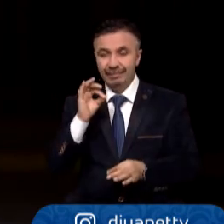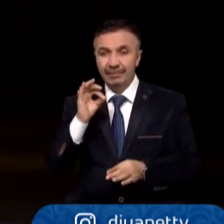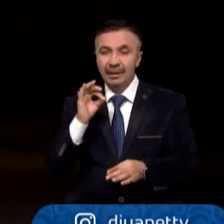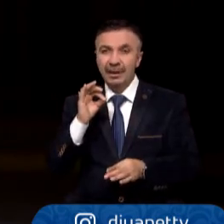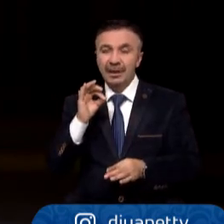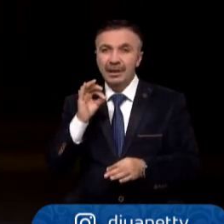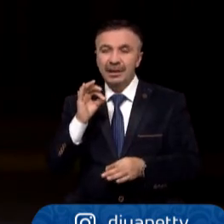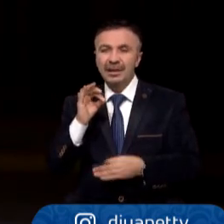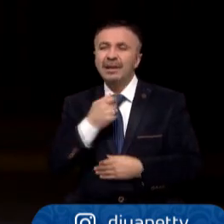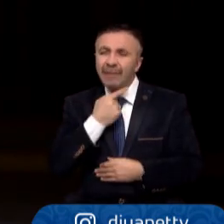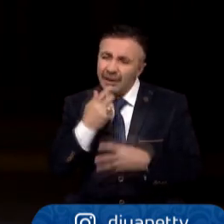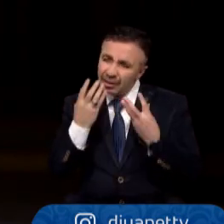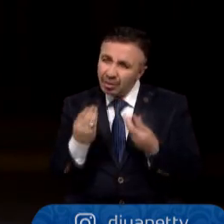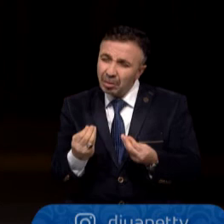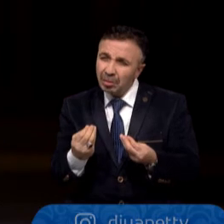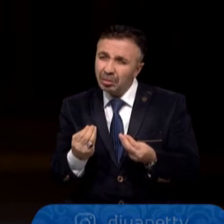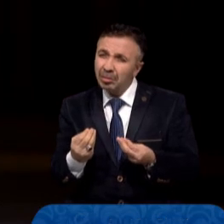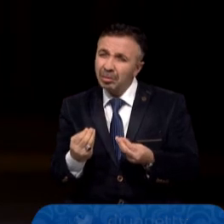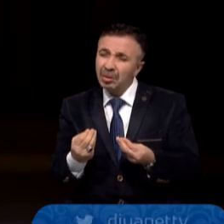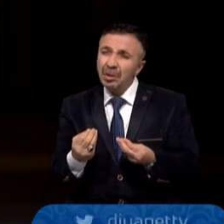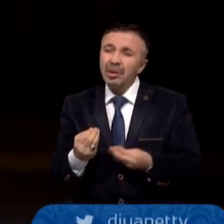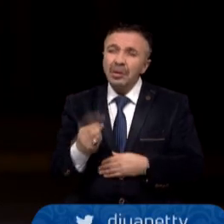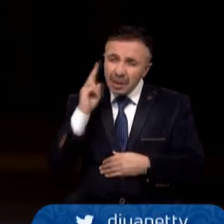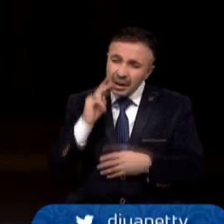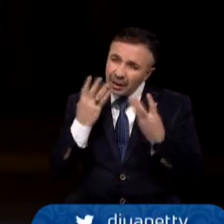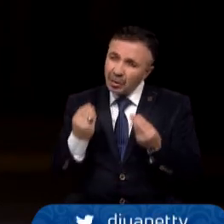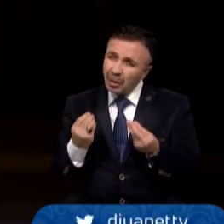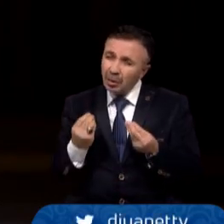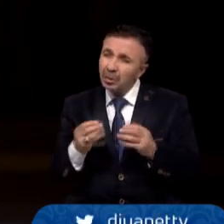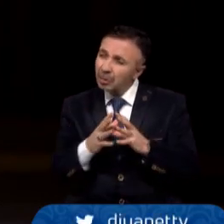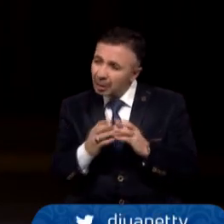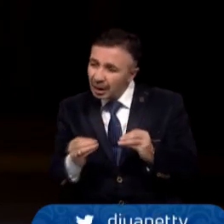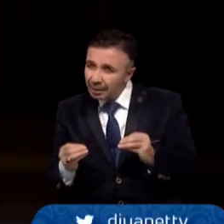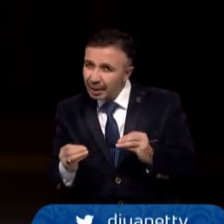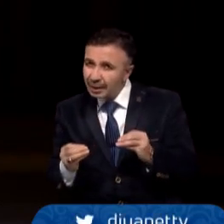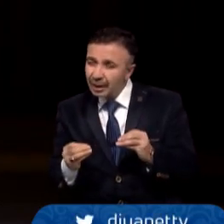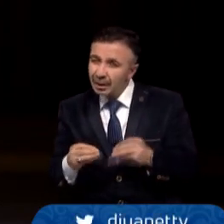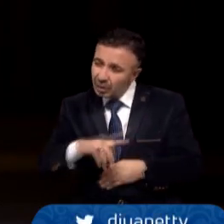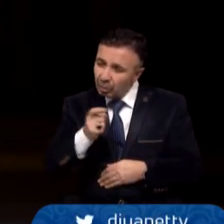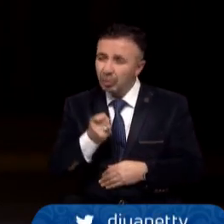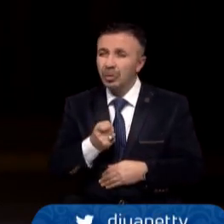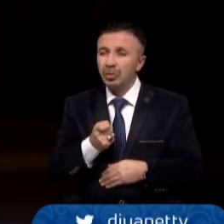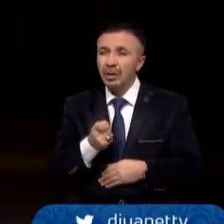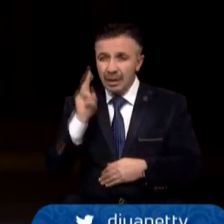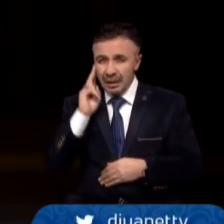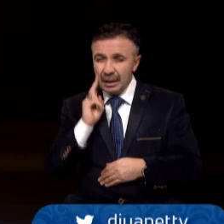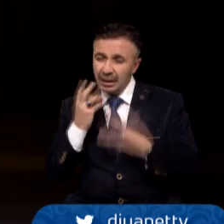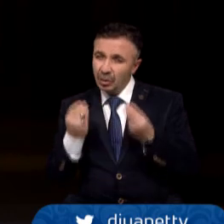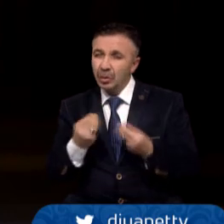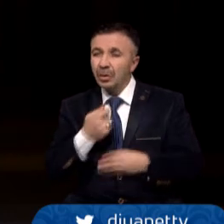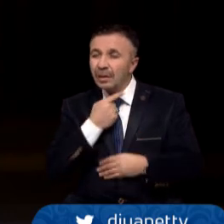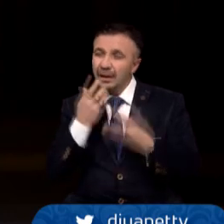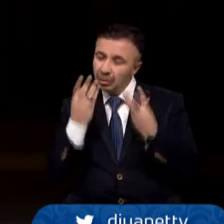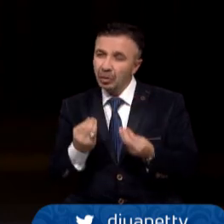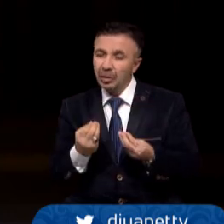bir insan düşer kalkar kazanır kaybeder zengin olur yoksul